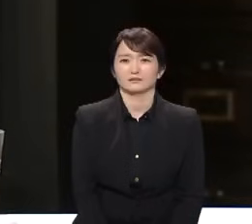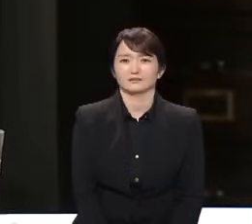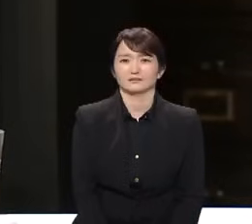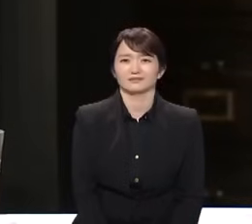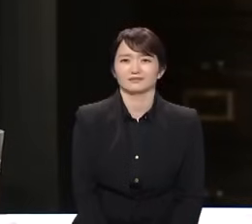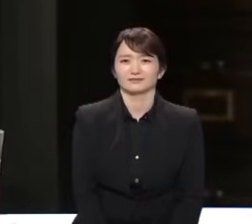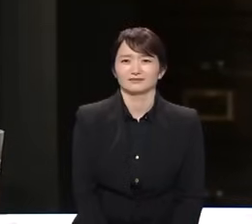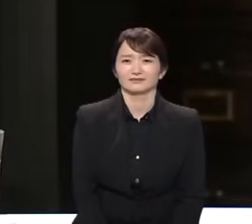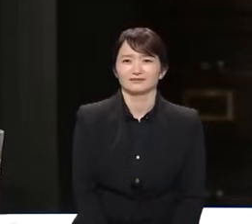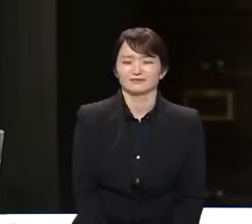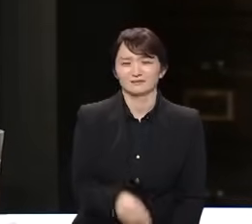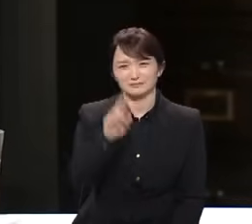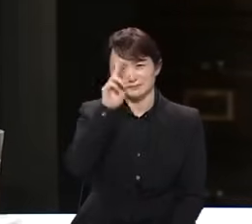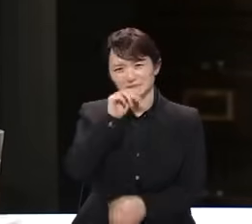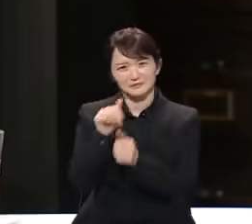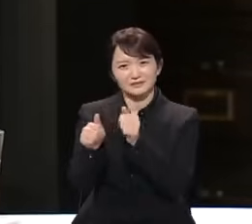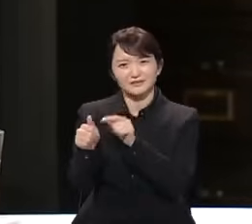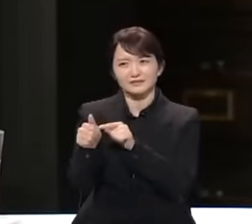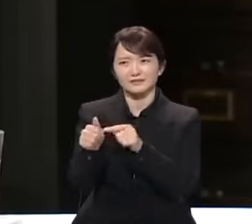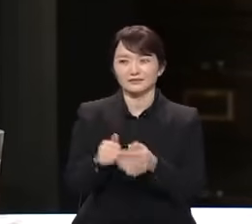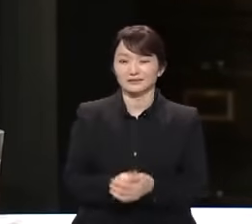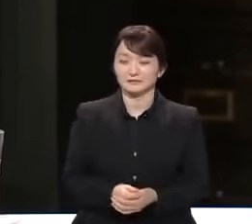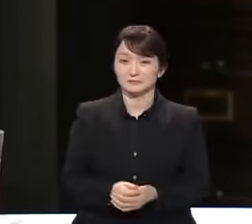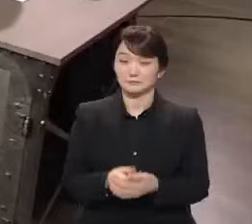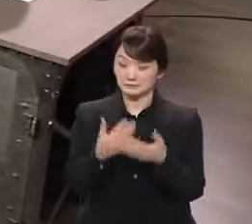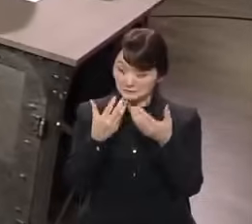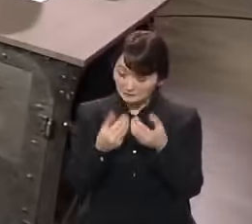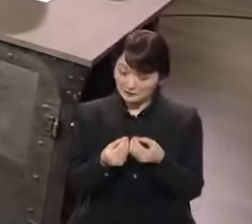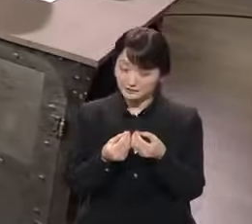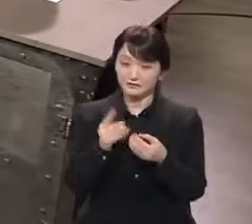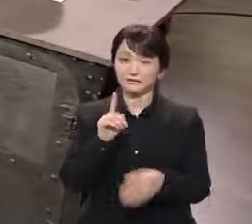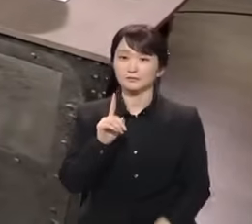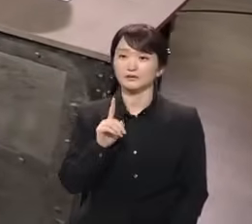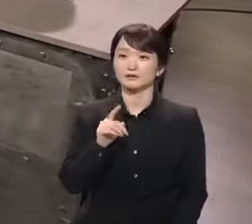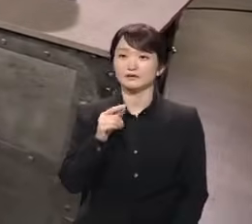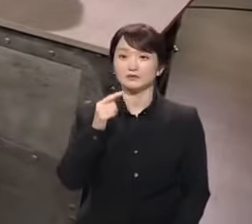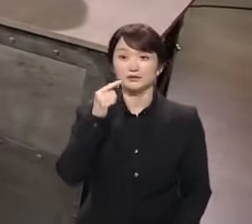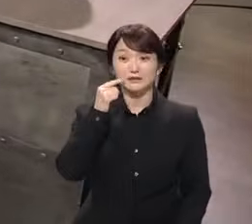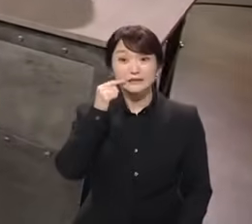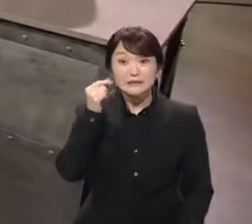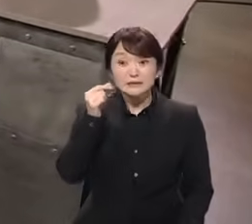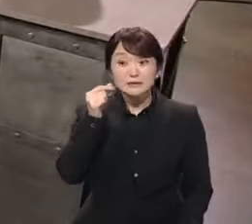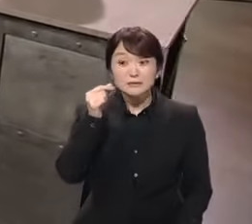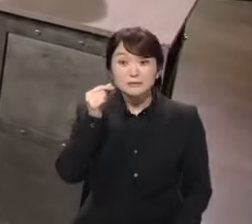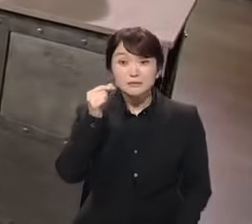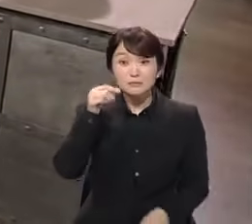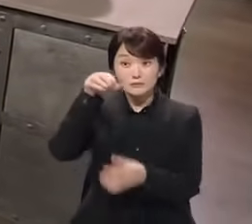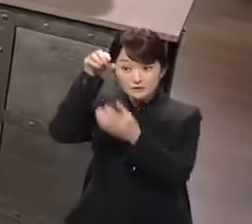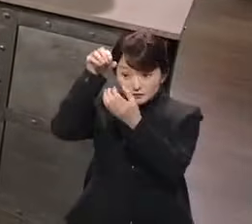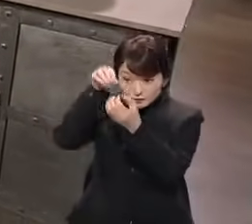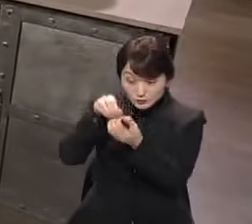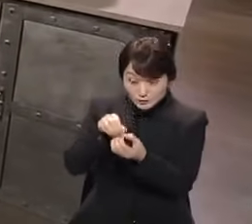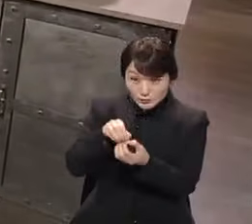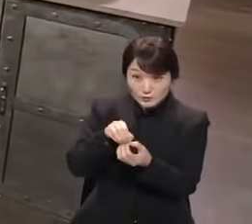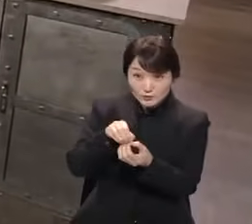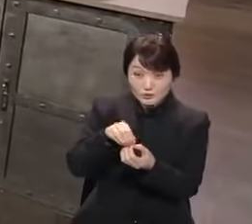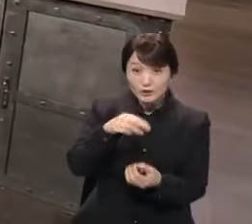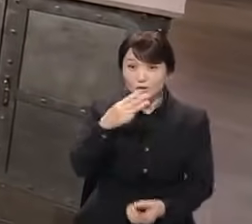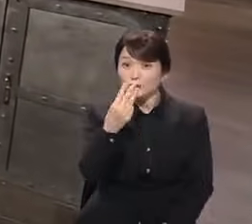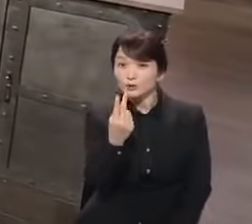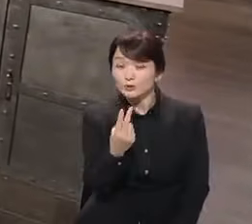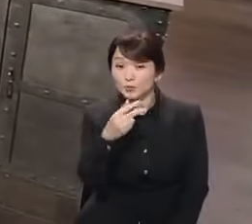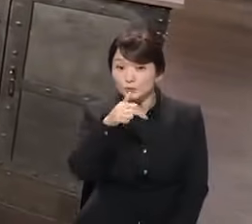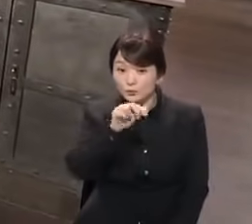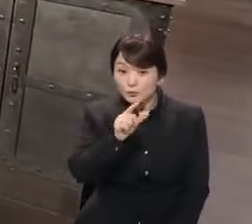박 변호사님 이게 납득할 수 없습니다. 아니 그러니까 가령 뭐 100번 양보해서 예. 일본 전통 그 리오칸 뭐 이런